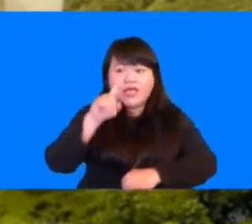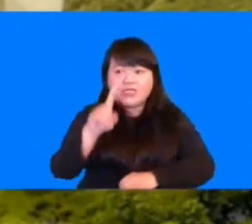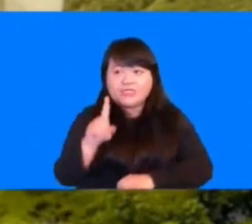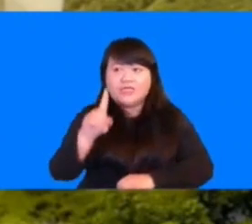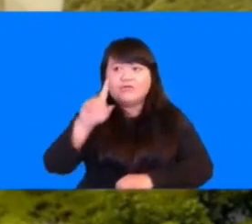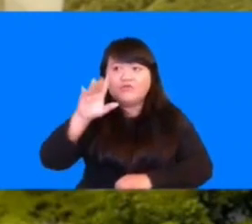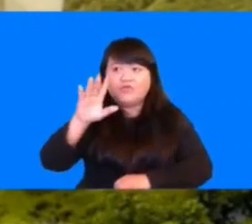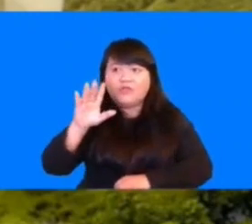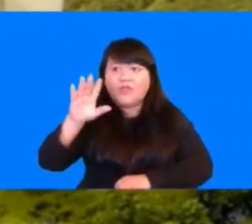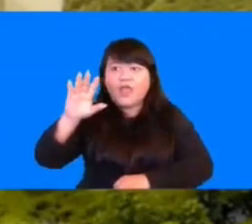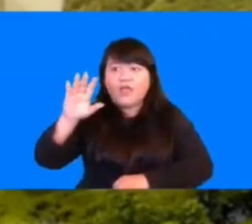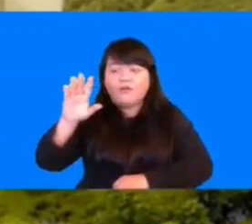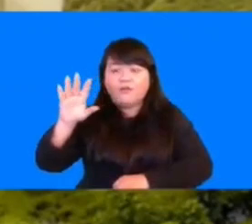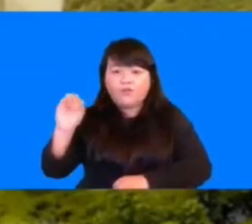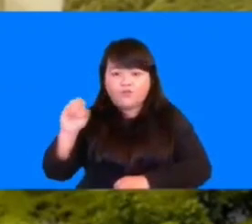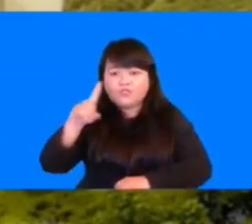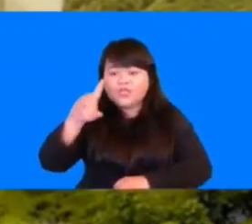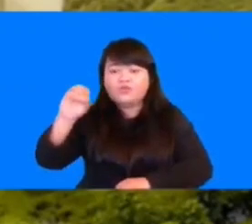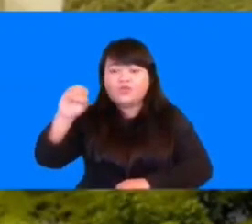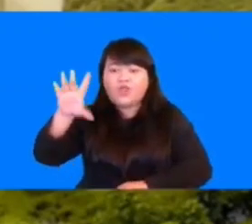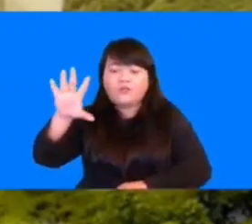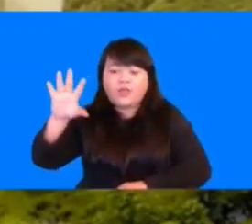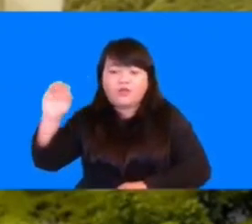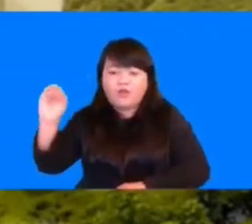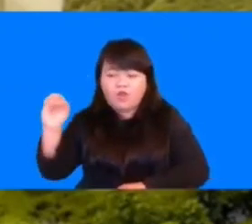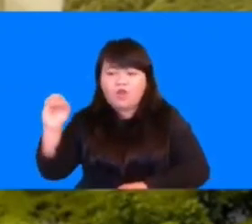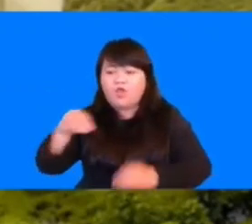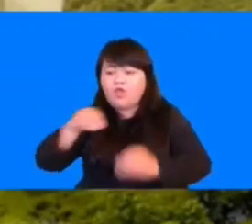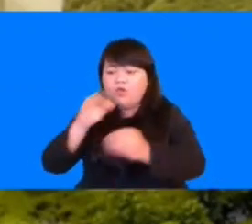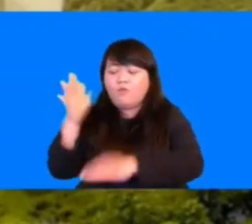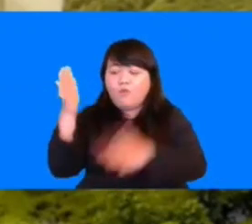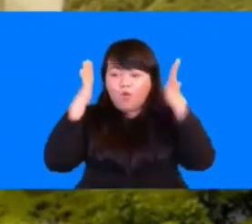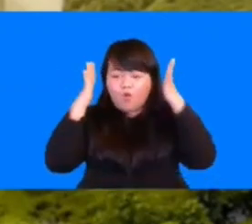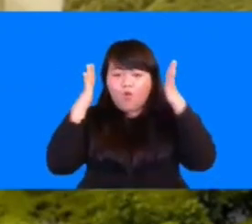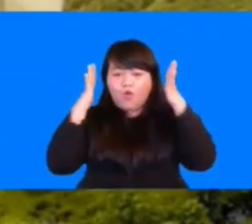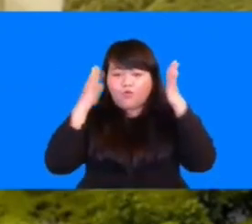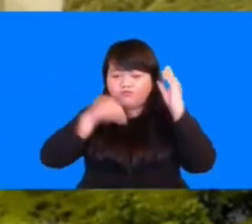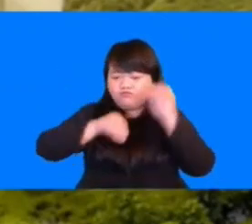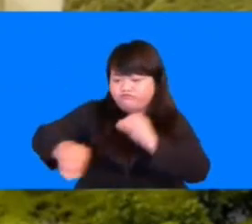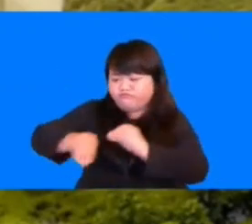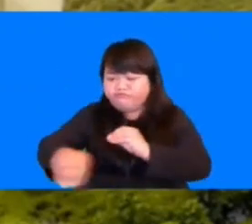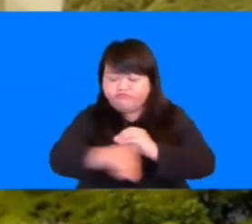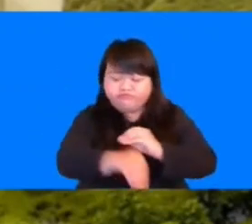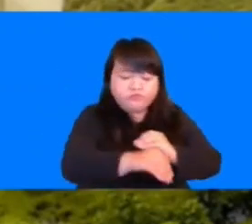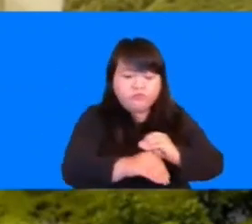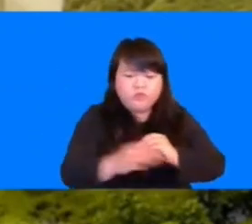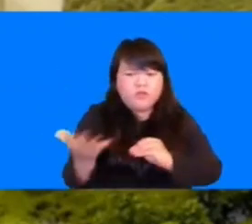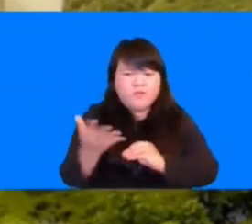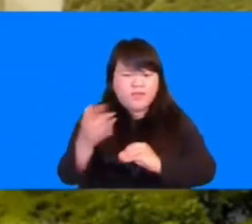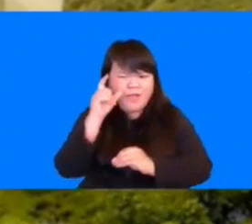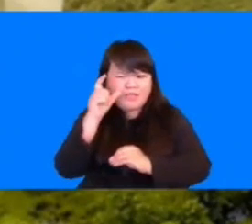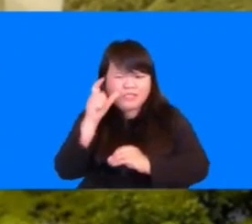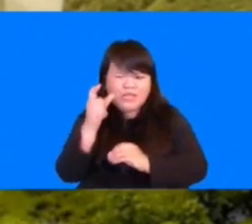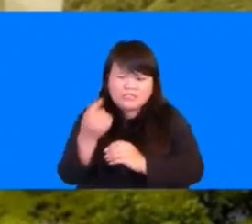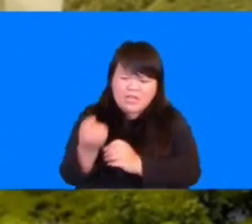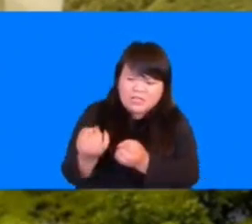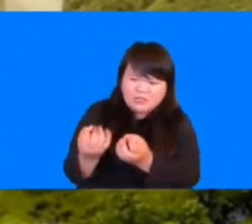1050 pohon dan saya tidak tahu persis bagaimana cara menghitung